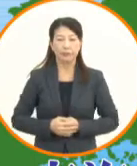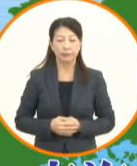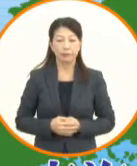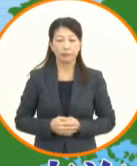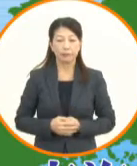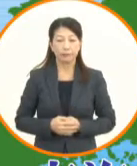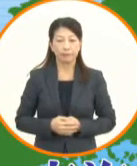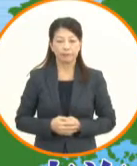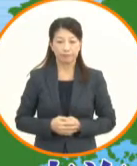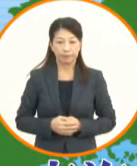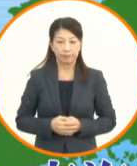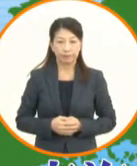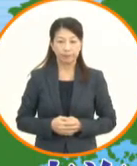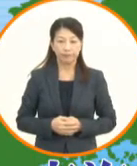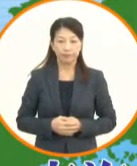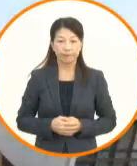い。